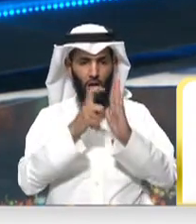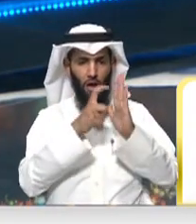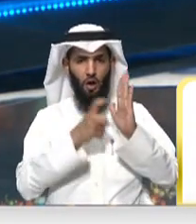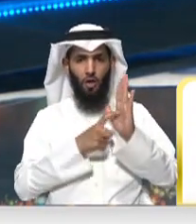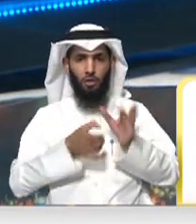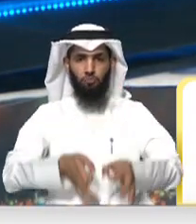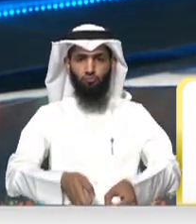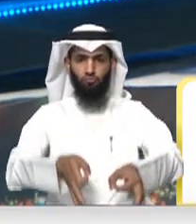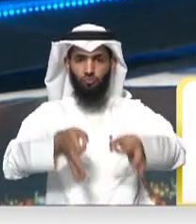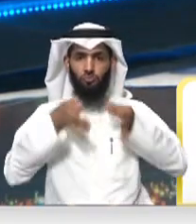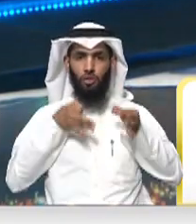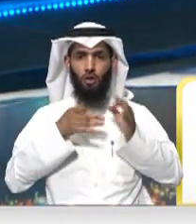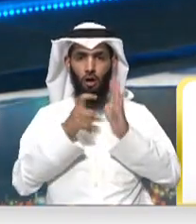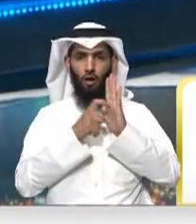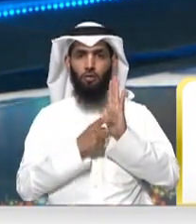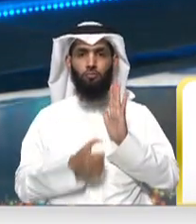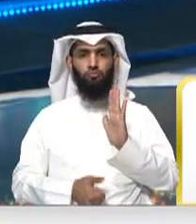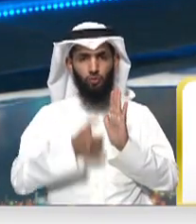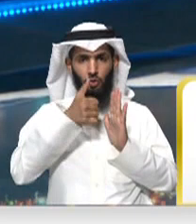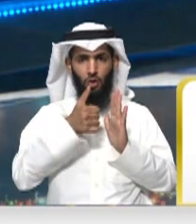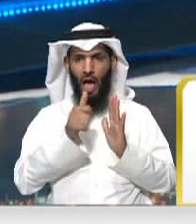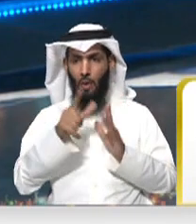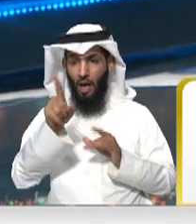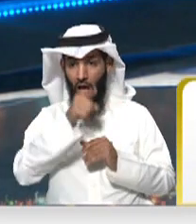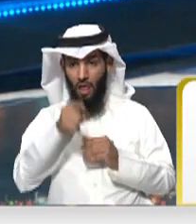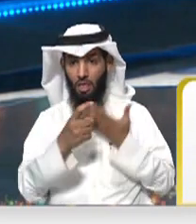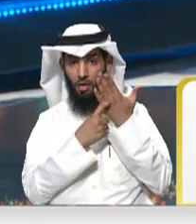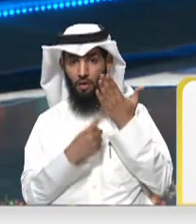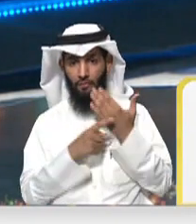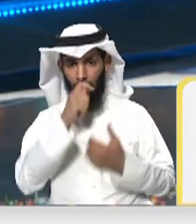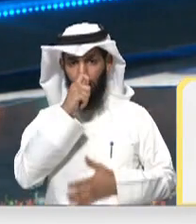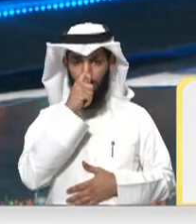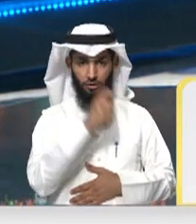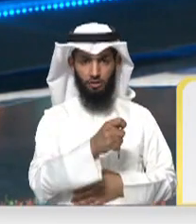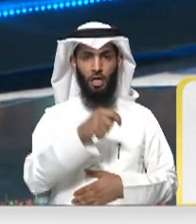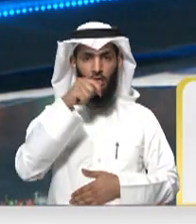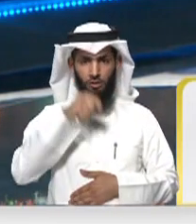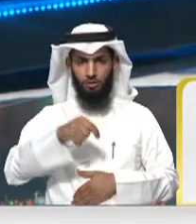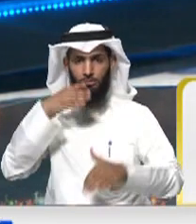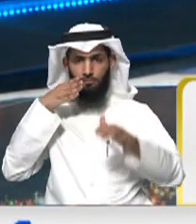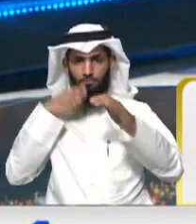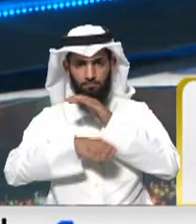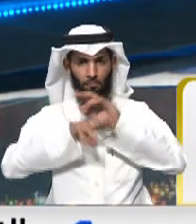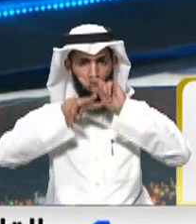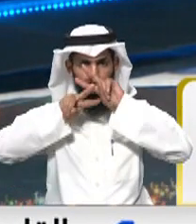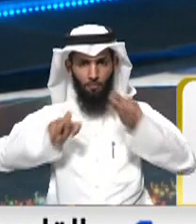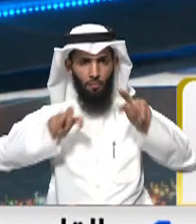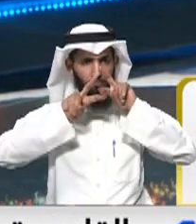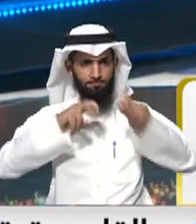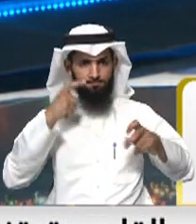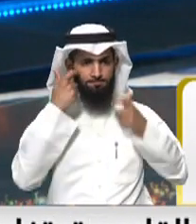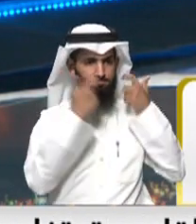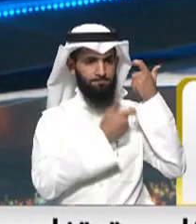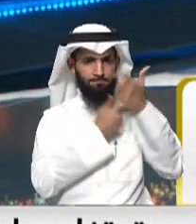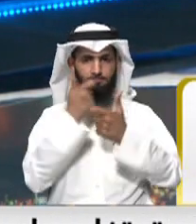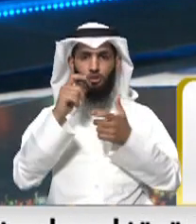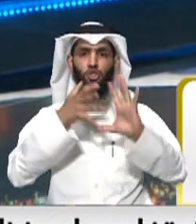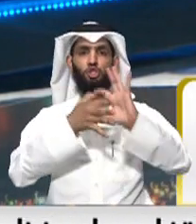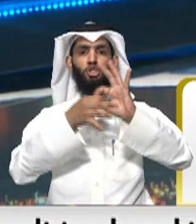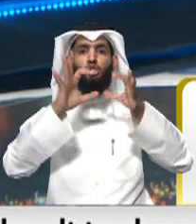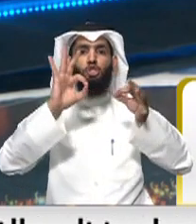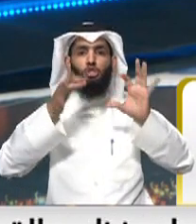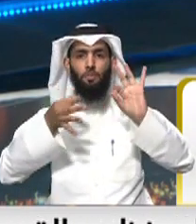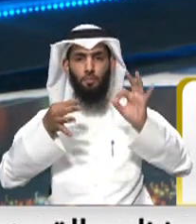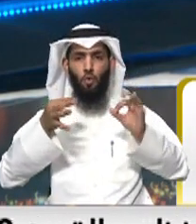القانون ومعاقبة المخالفين. نعم، تقوم الفرق التفتيشية في هيئة الغذاء بجولات على مدار الساعة في الجمعيات التعاونية